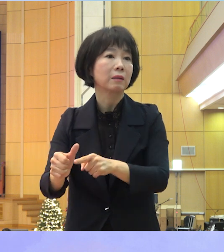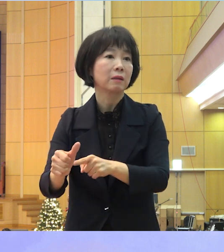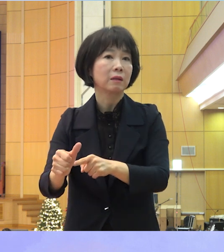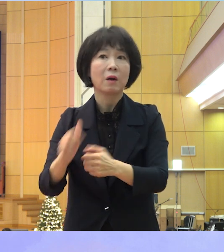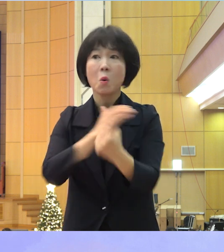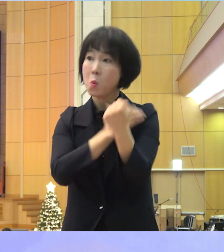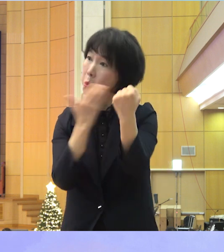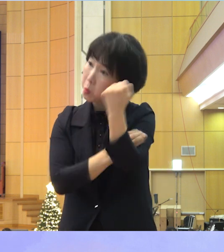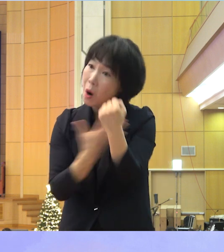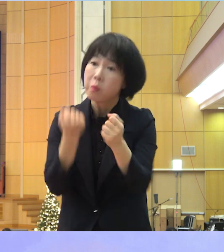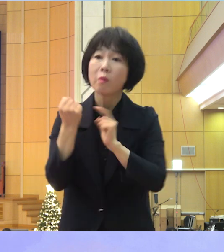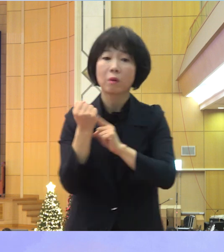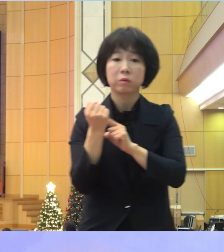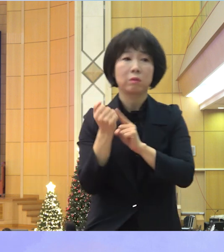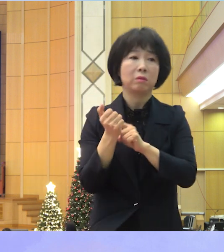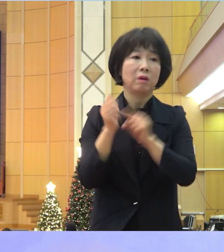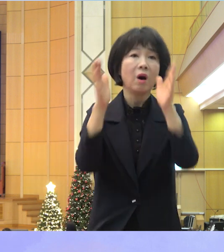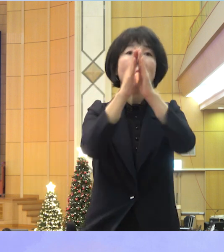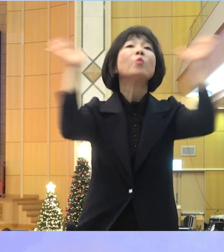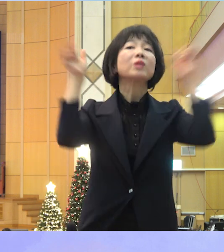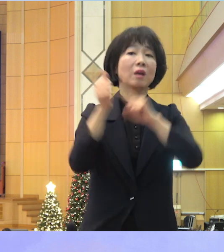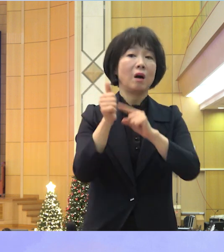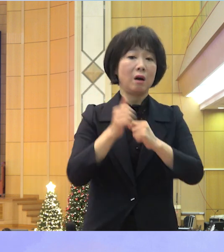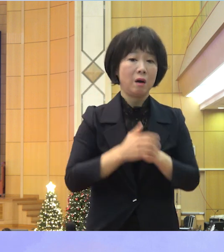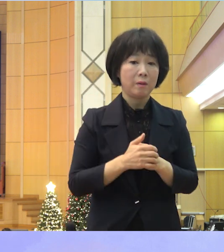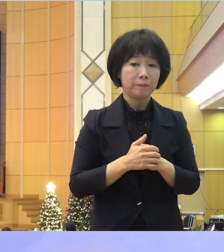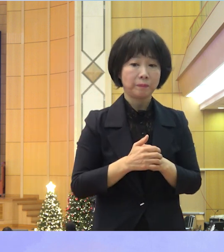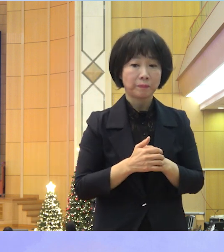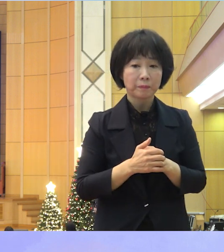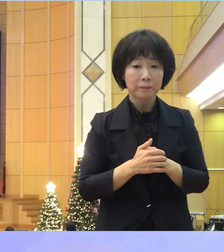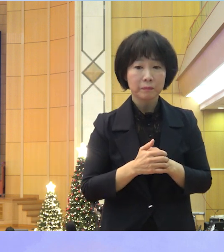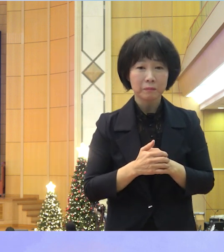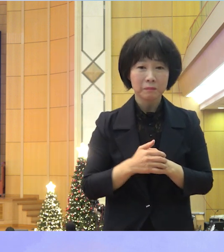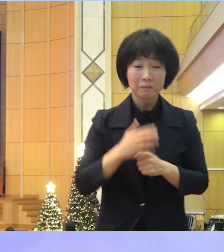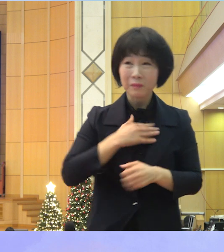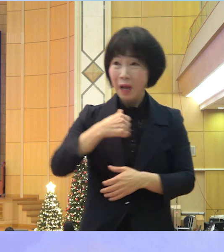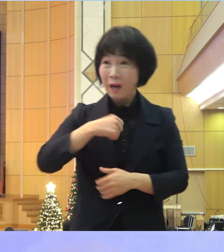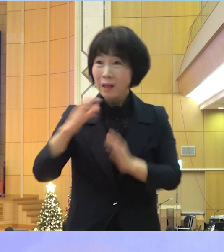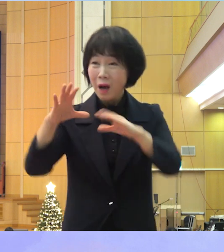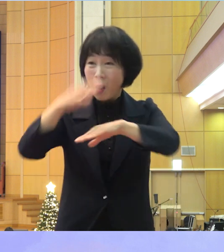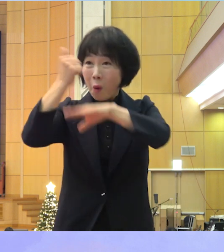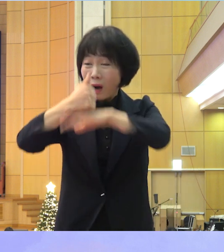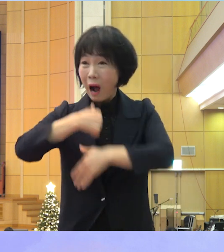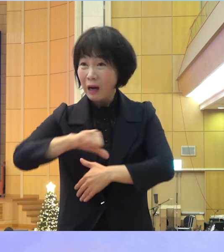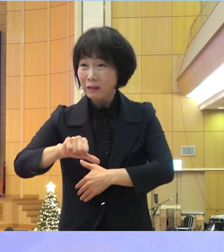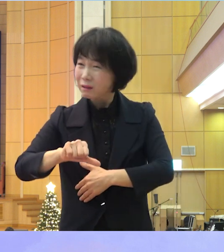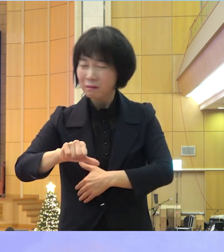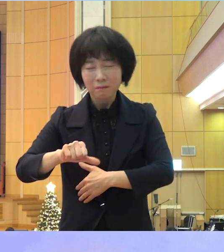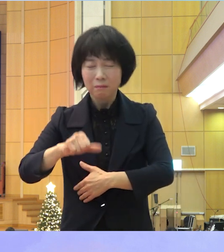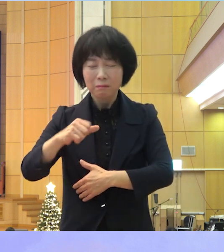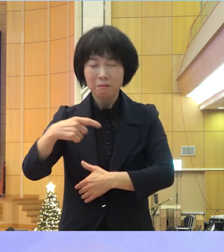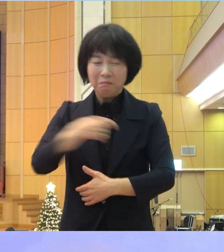공주, 바로의 공주의 아들이라 칭함을 거절하고. 우리 이제 다